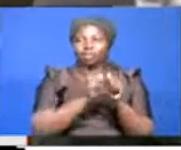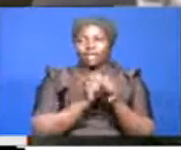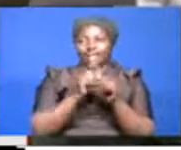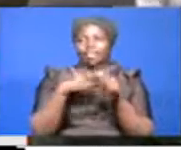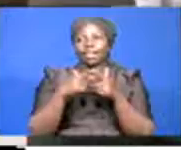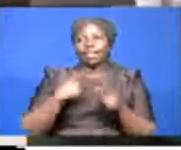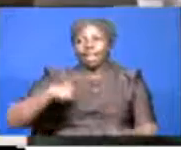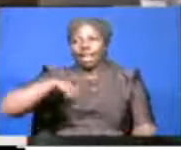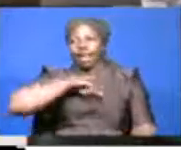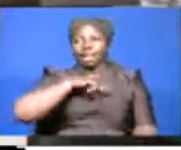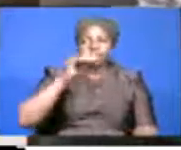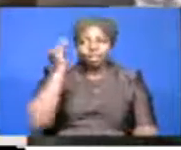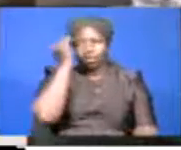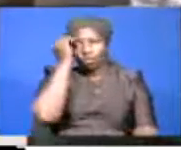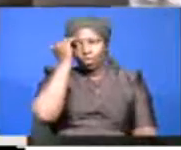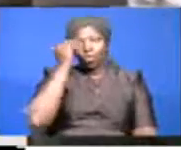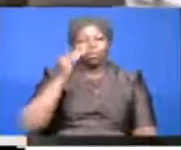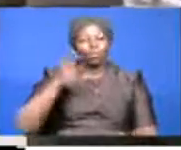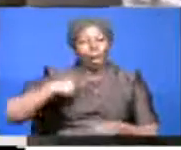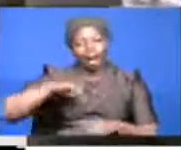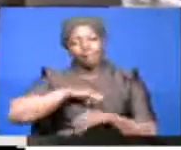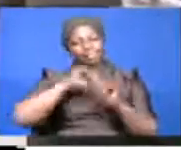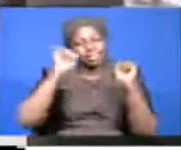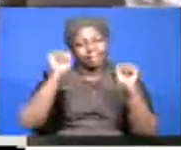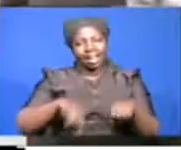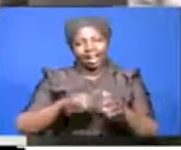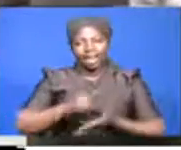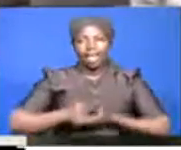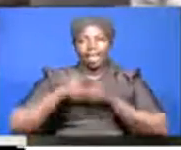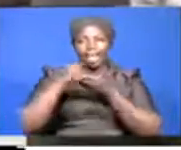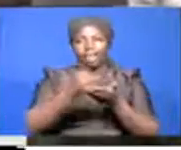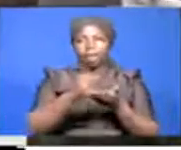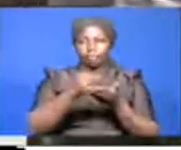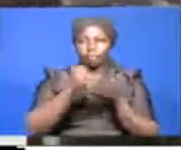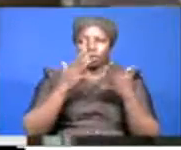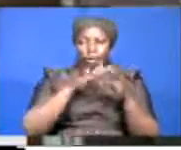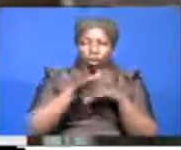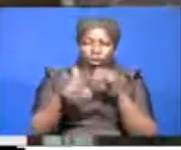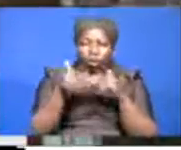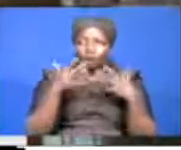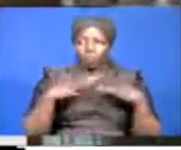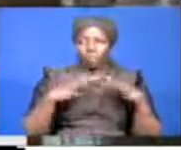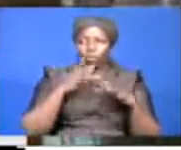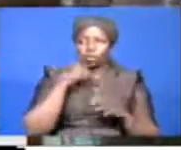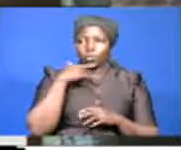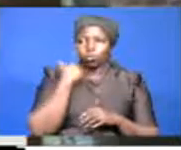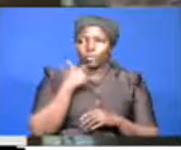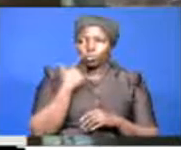ya kwamba tuna uwezo wa kuweza kusaidia wale wote ambao